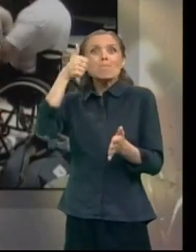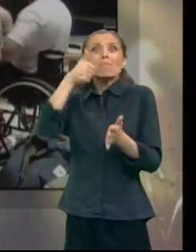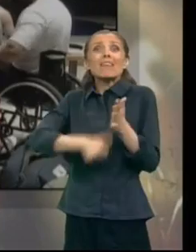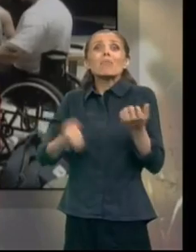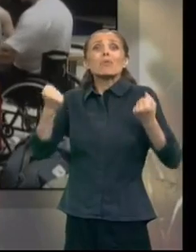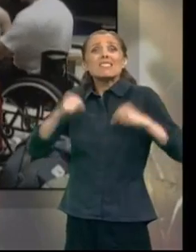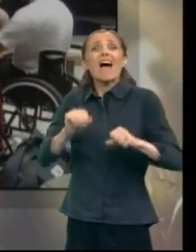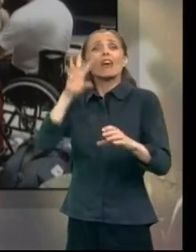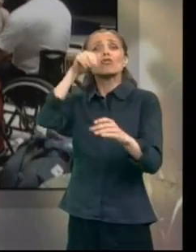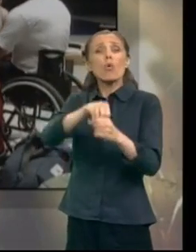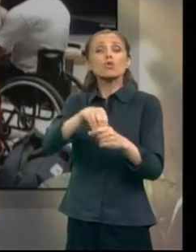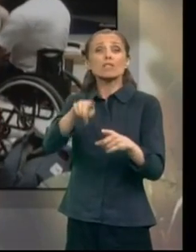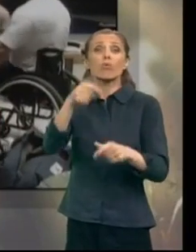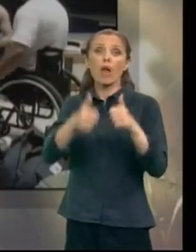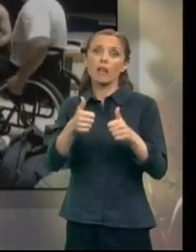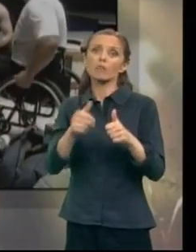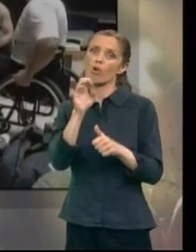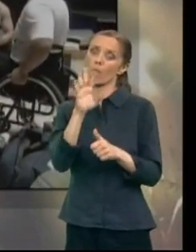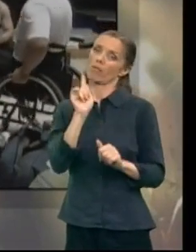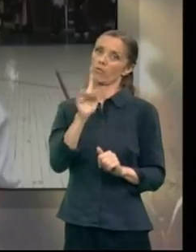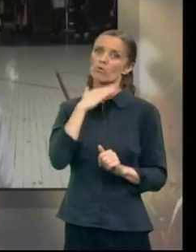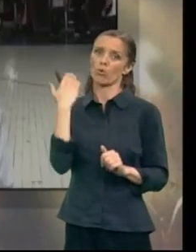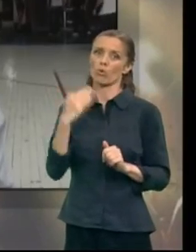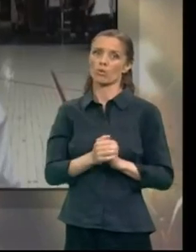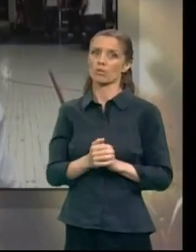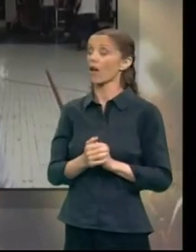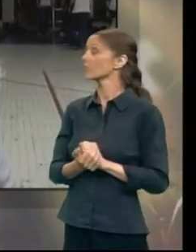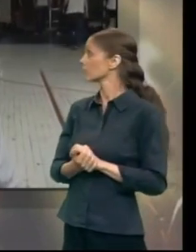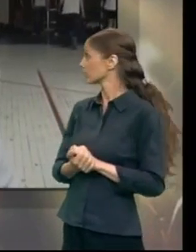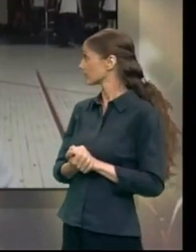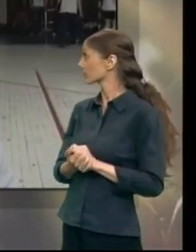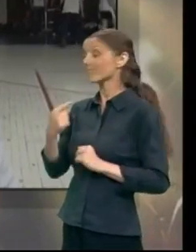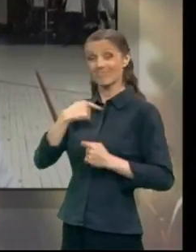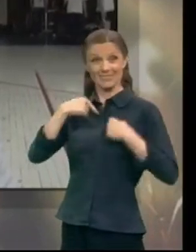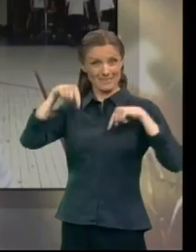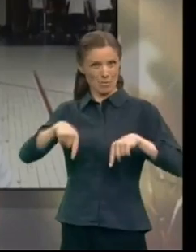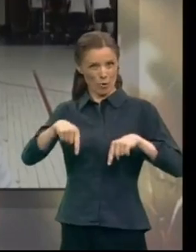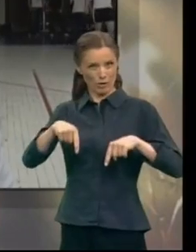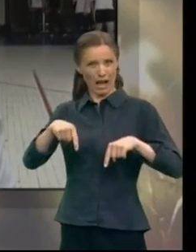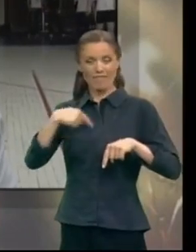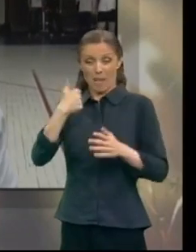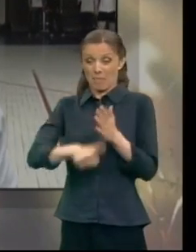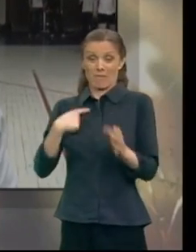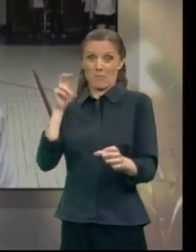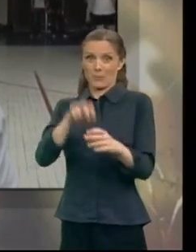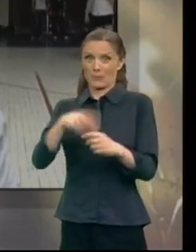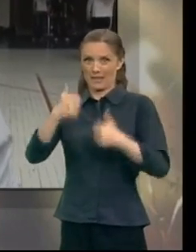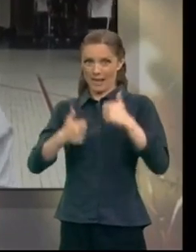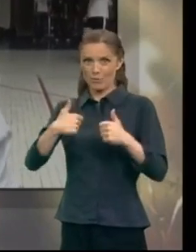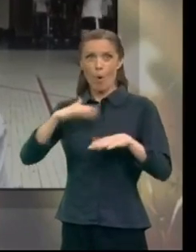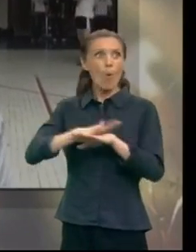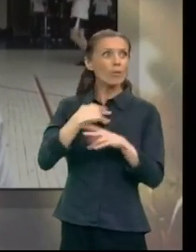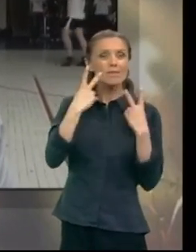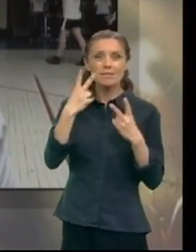zvanično učestvuju na jednom ovakvom takmičenju. Ja sam odavde, ali prvi put na takmičenju i utisci su super. Ja sam, što